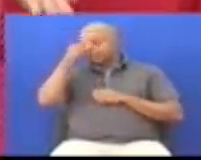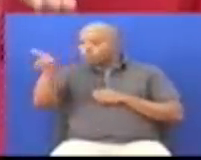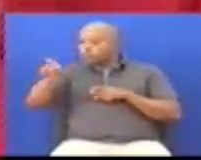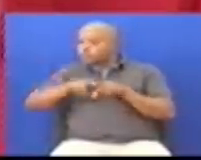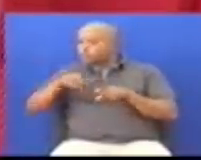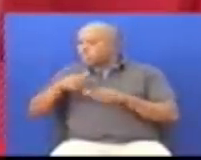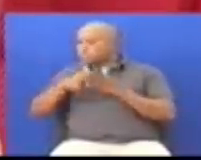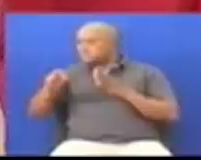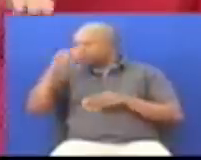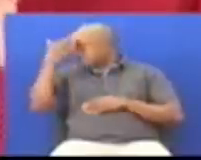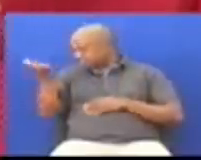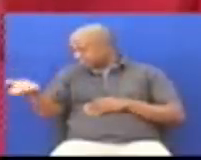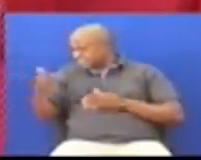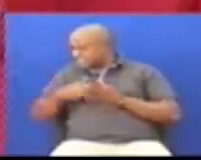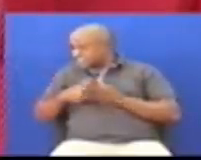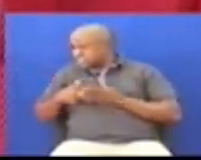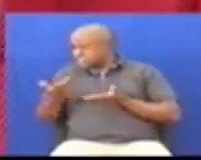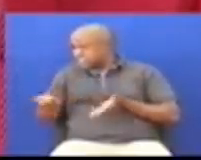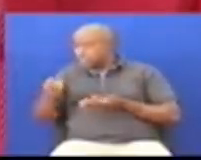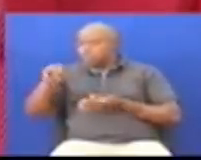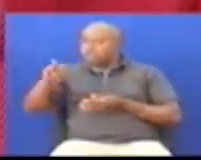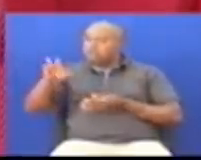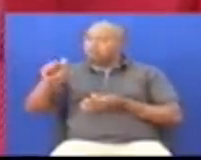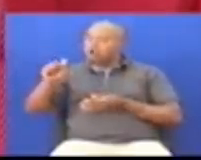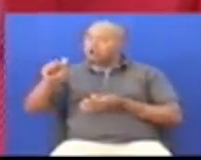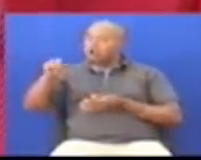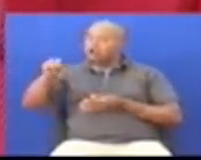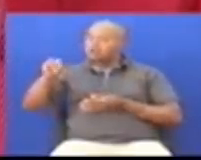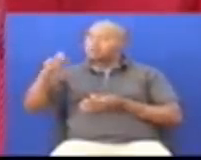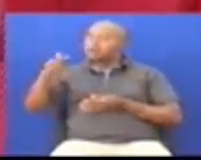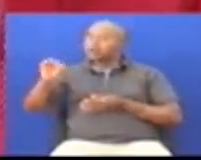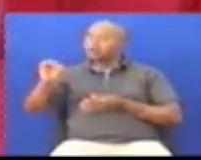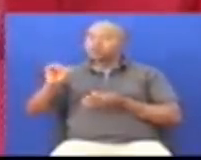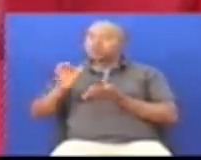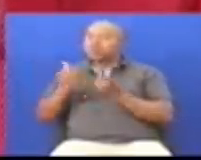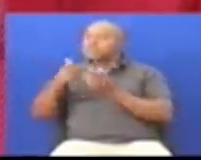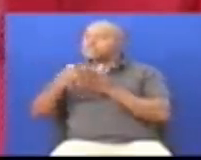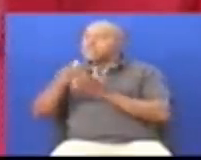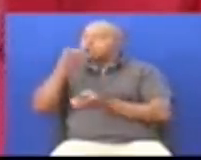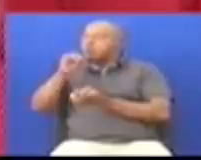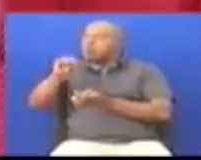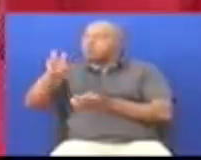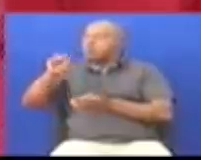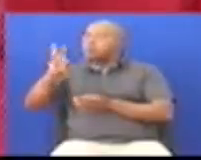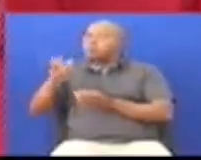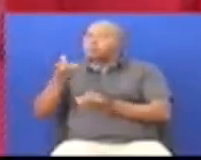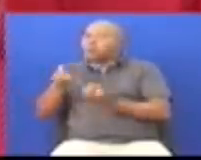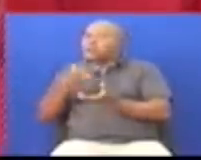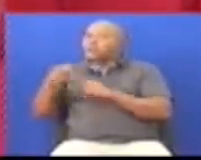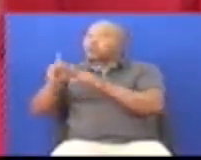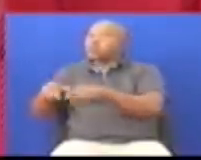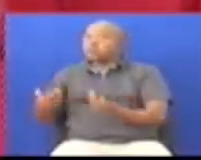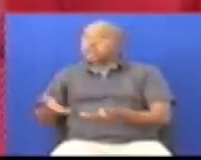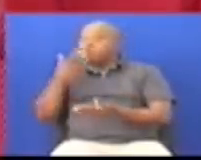sijui anaitwa nani, Mnyarukoro Mwamoto. Wewe utaitwaje Mwamoto alafu bado uendelee kuwepo hapa hapa? Kwa nini